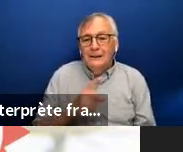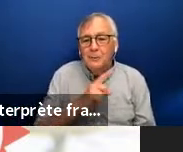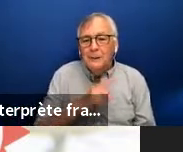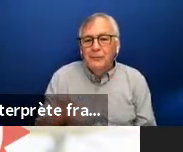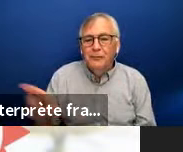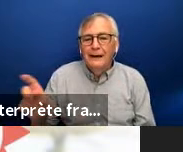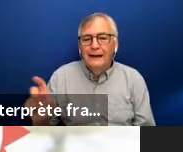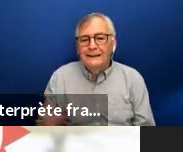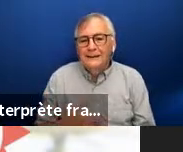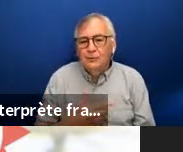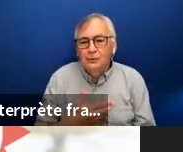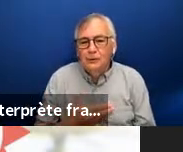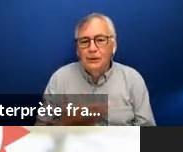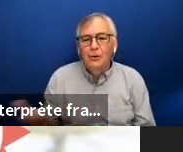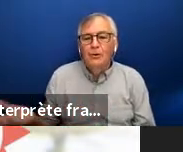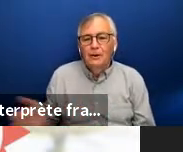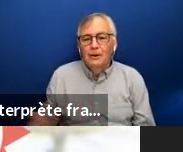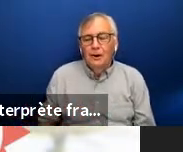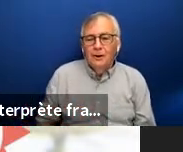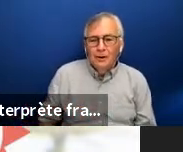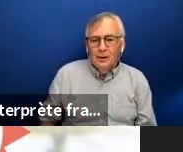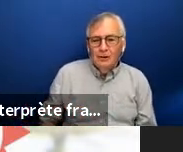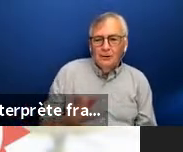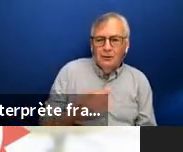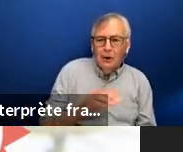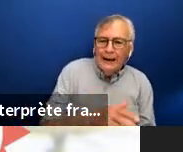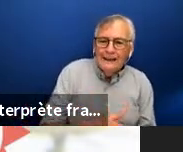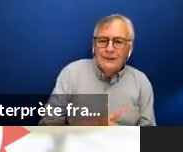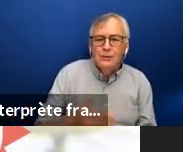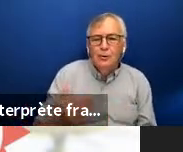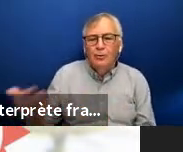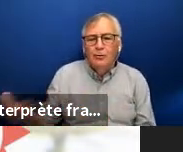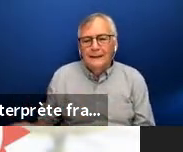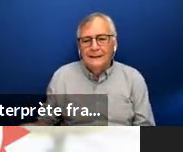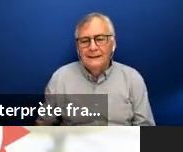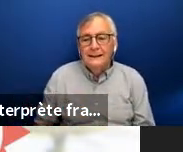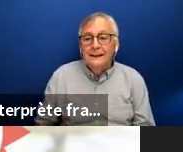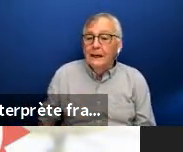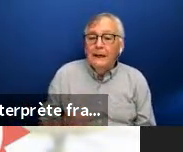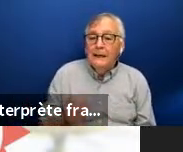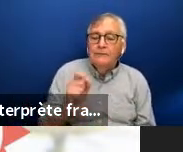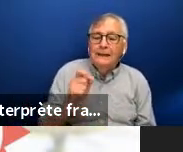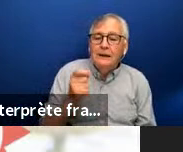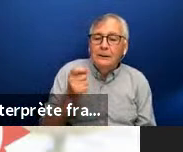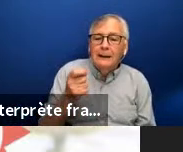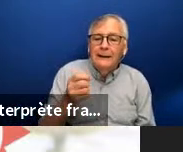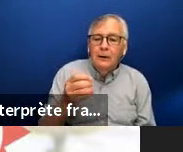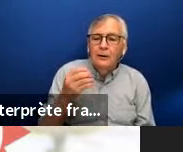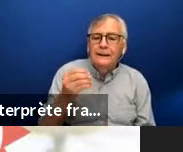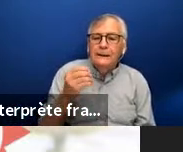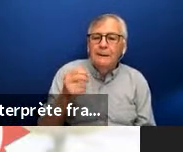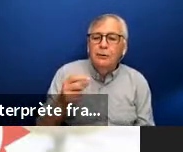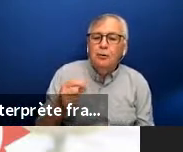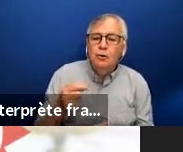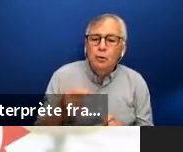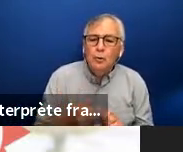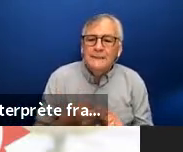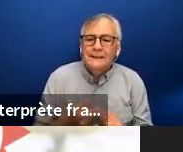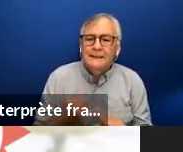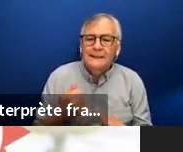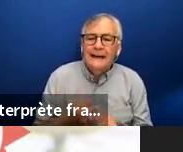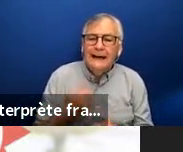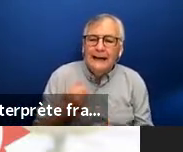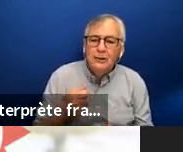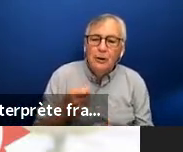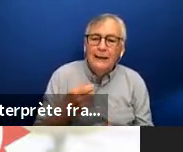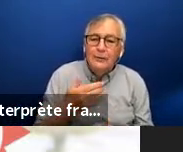donc qui lui fait la traduction de l'ARSQ au français. Et vous allez remarquer qu'un interprète a toujours un